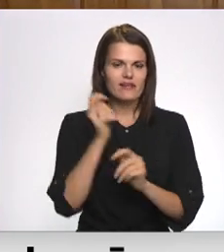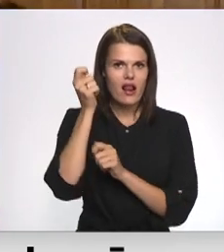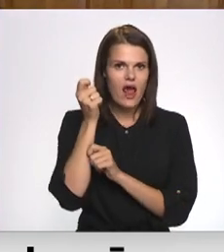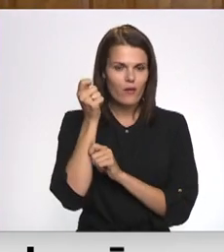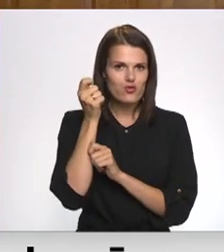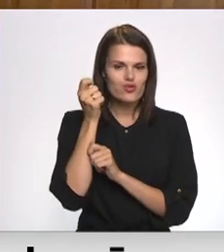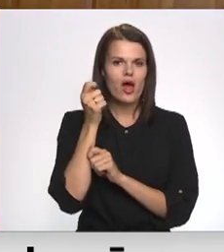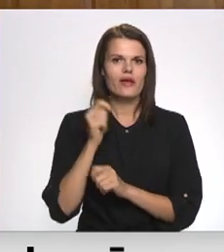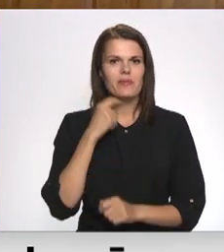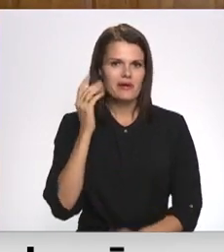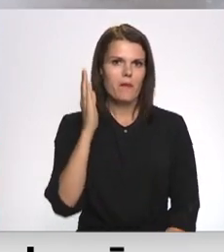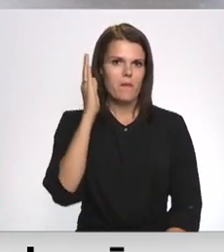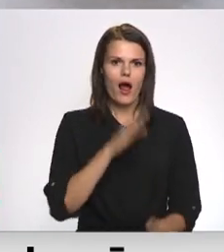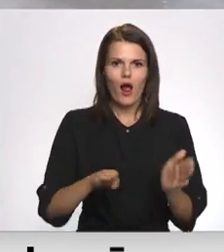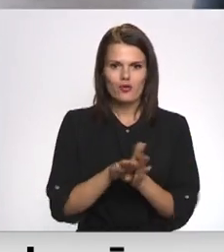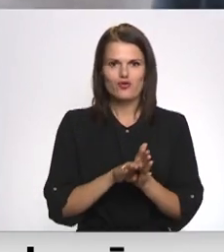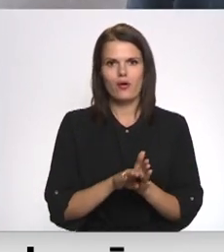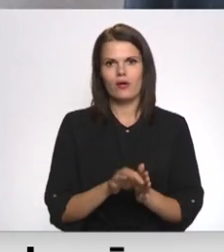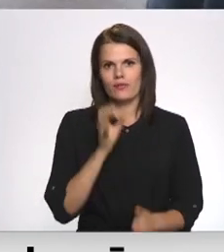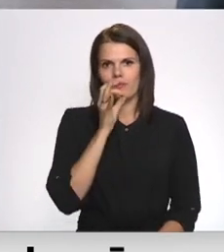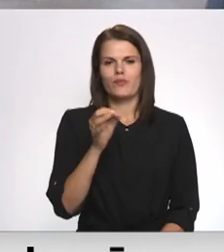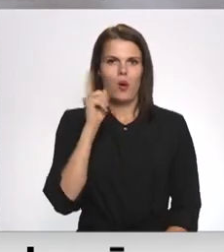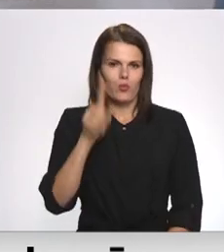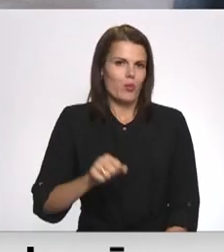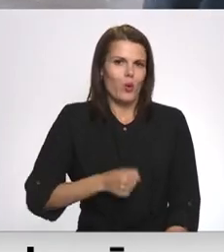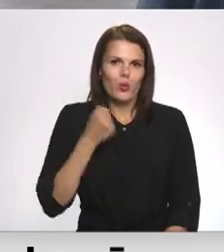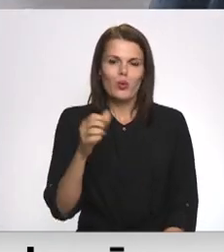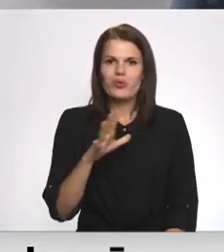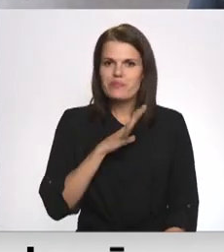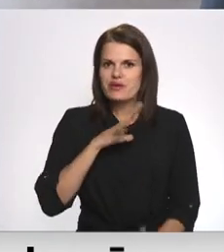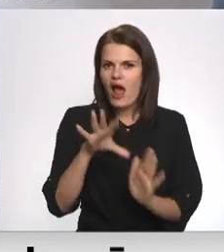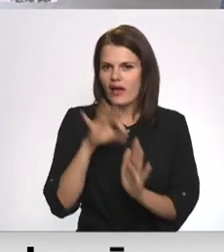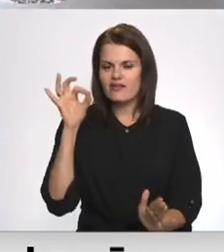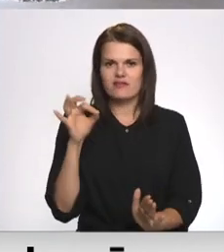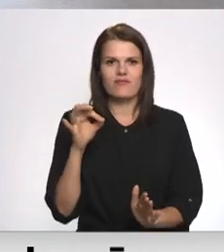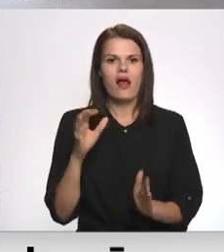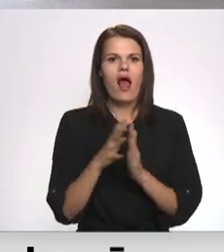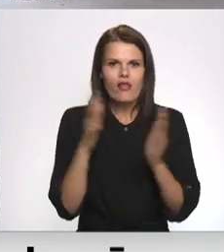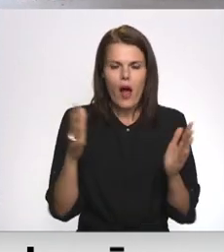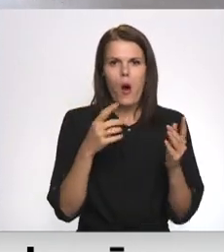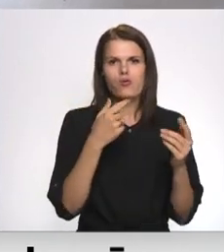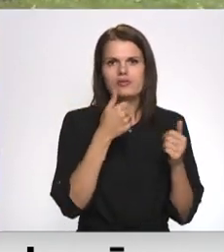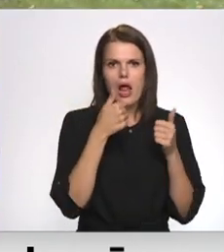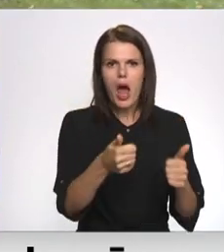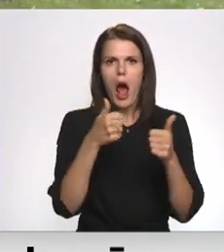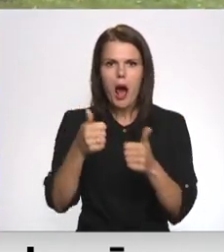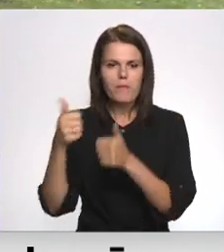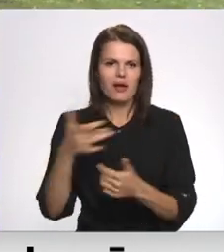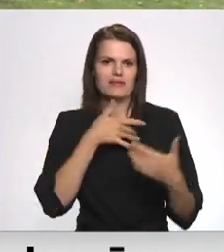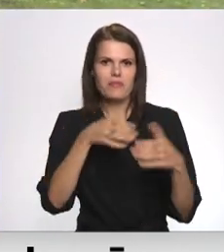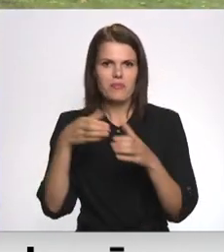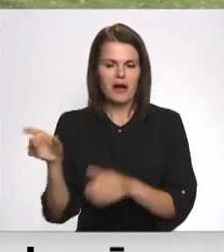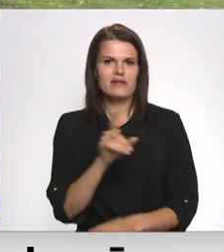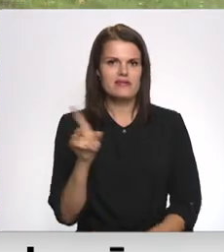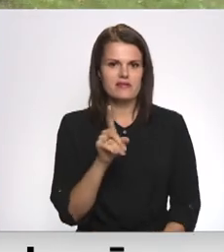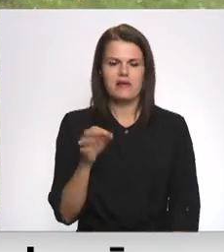un balso, tā kā viss notiek. Dabīgi, ka grūti bija izvēlēties. Nu, daudz labas partijas ir. Es zināju, es vienmēr